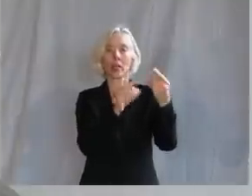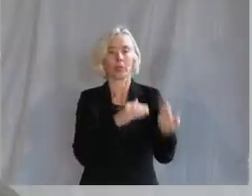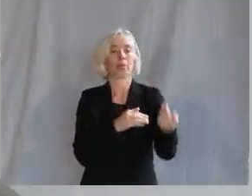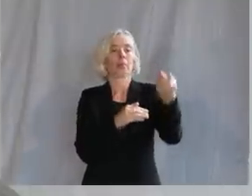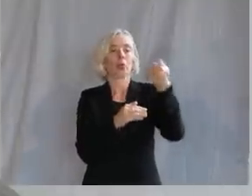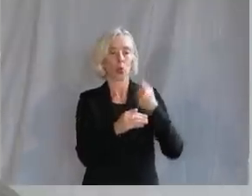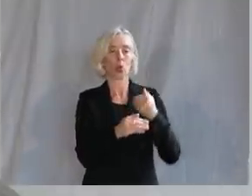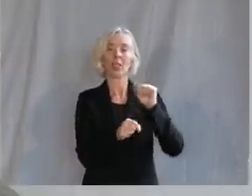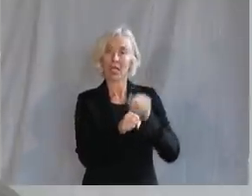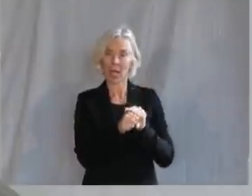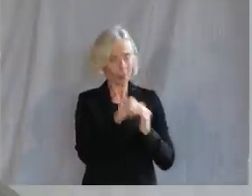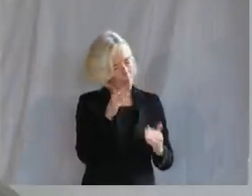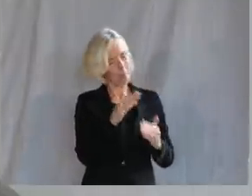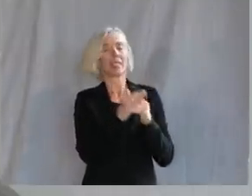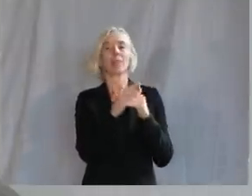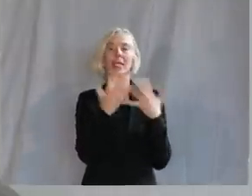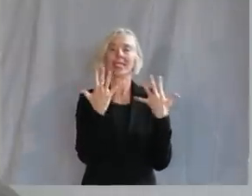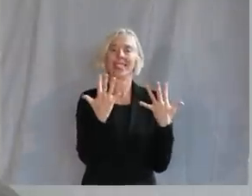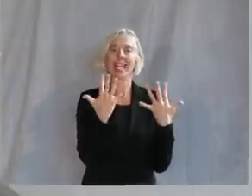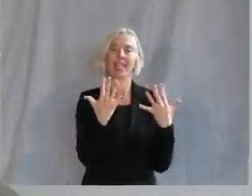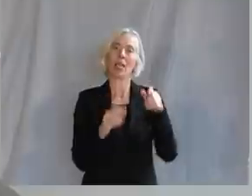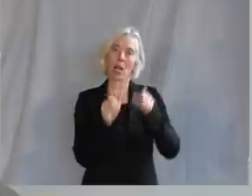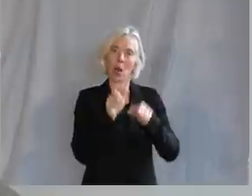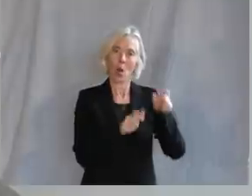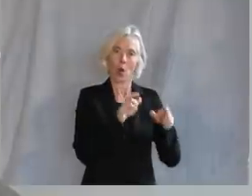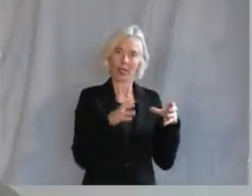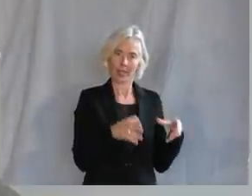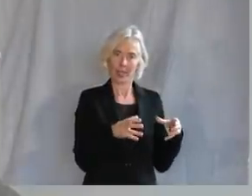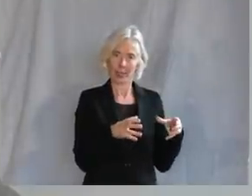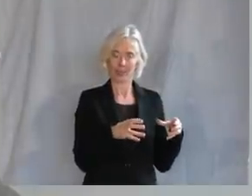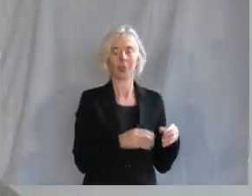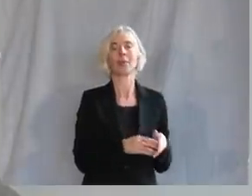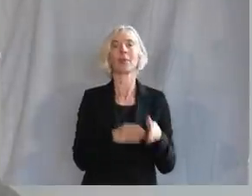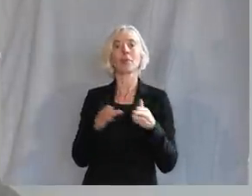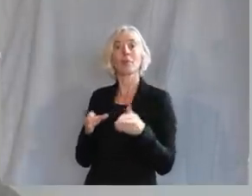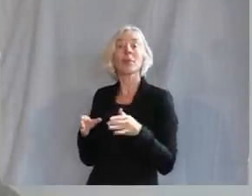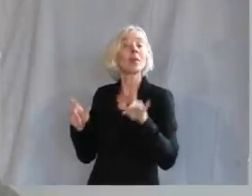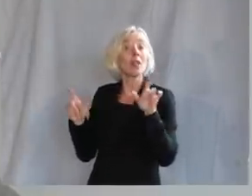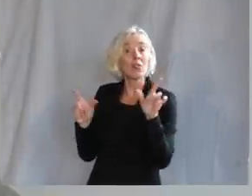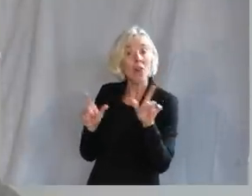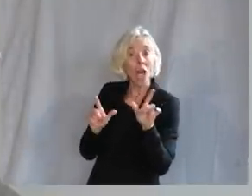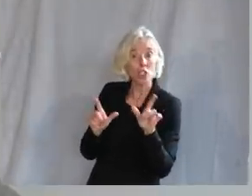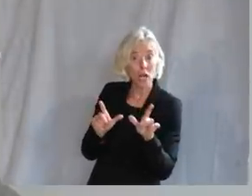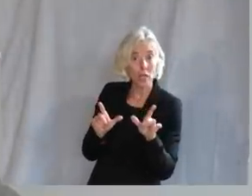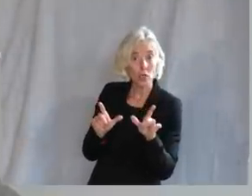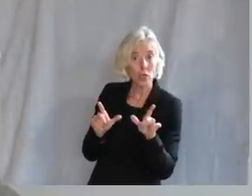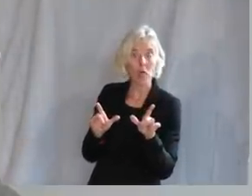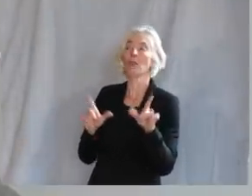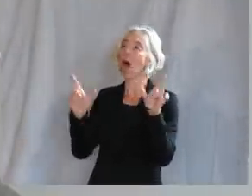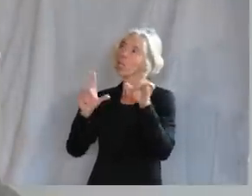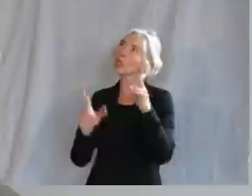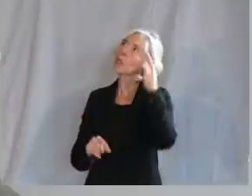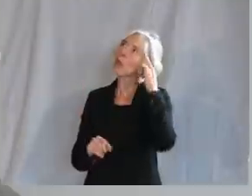darf. Dann vor allem für Veranstaltungen gilt, dass bei Veranstaltungen wie zum